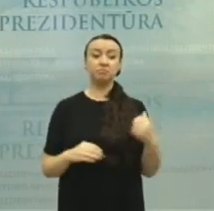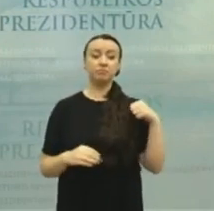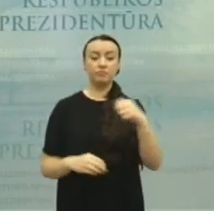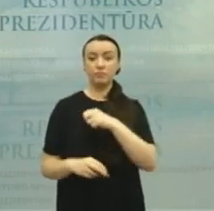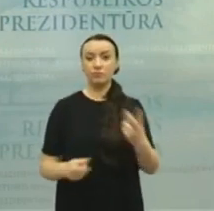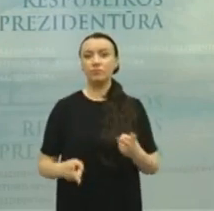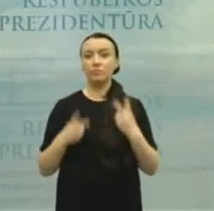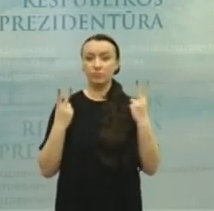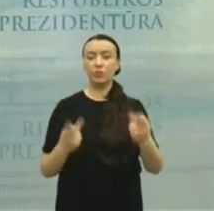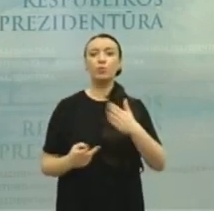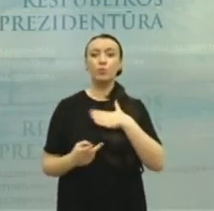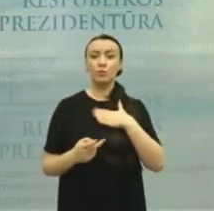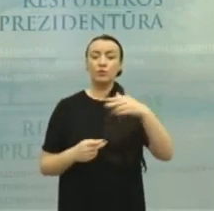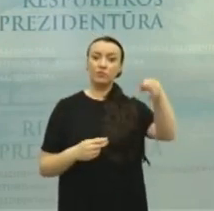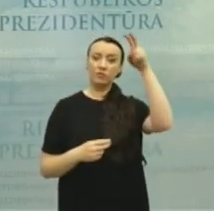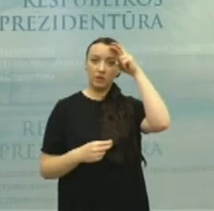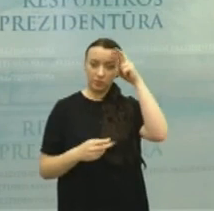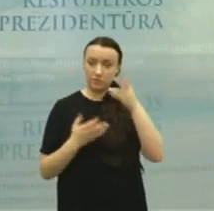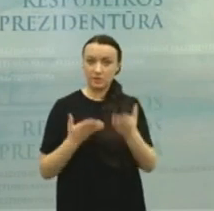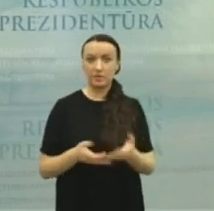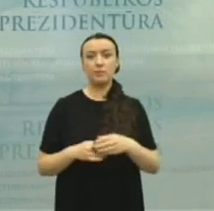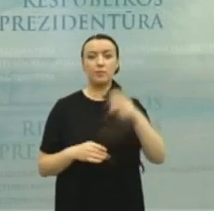džiugu, kad mūsų vyriausybės